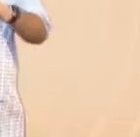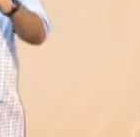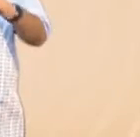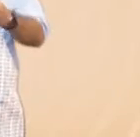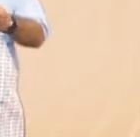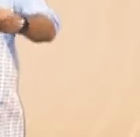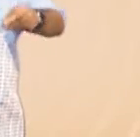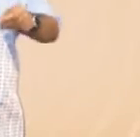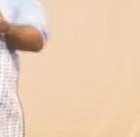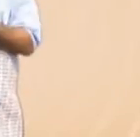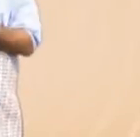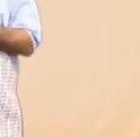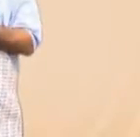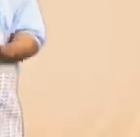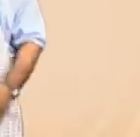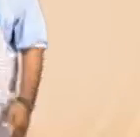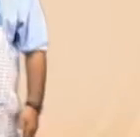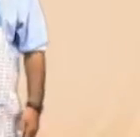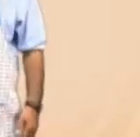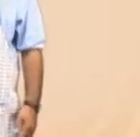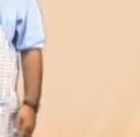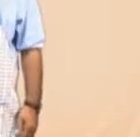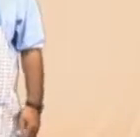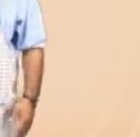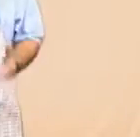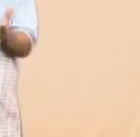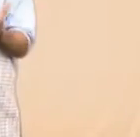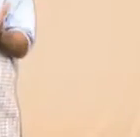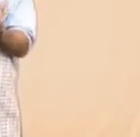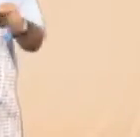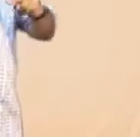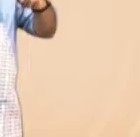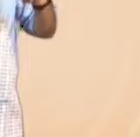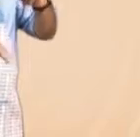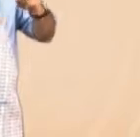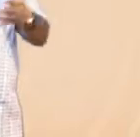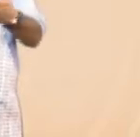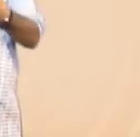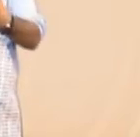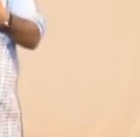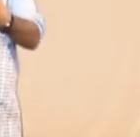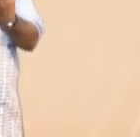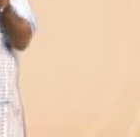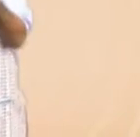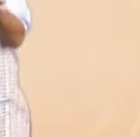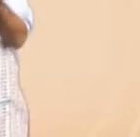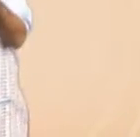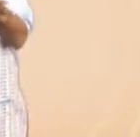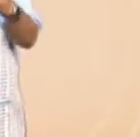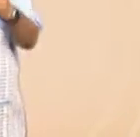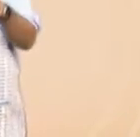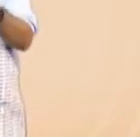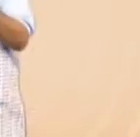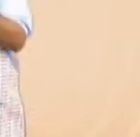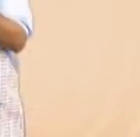ได้ชมวิธีการทำแกงจืดลูกรอกกันไปแล้วนะครับแกงจืดนี้มีส่วนประกอบจากไข่เนื้อสั